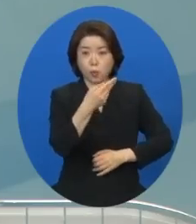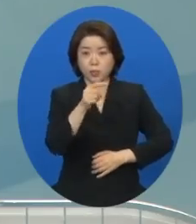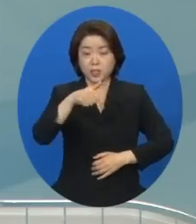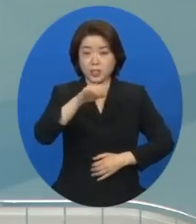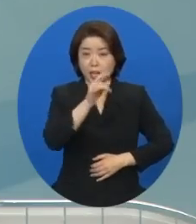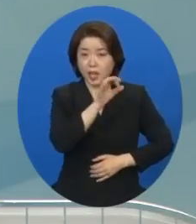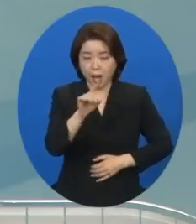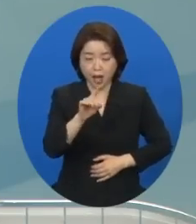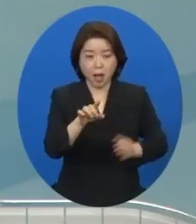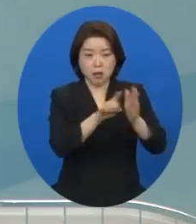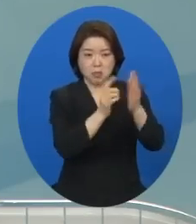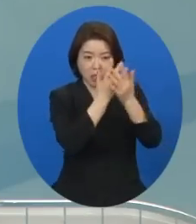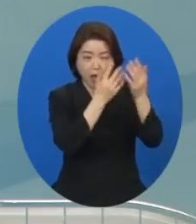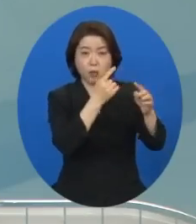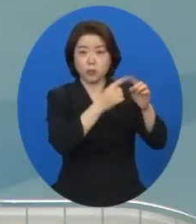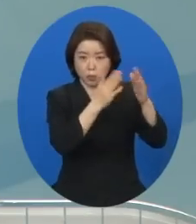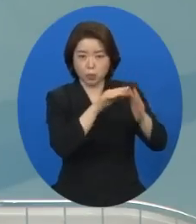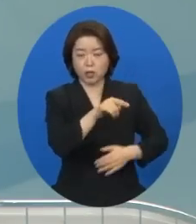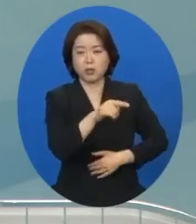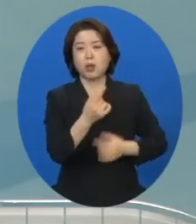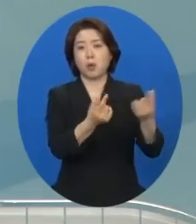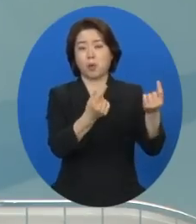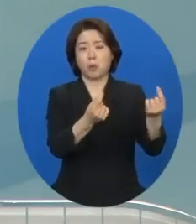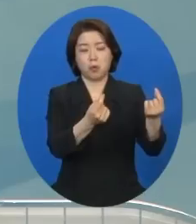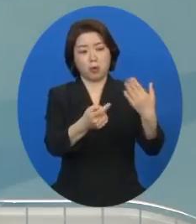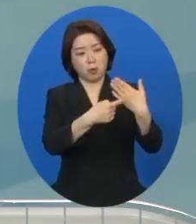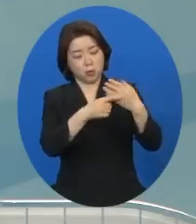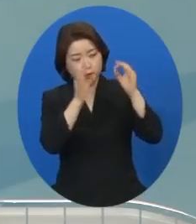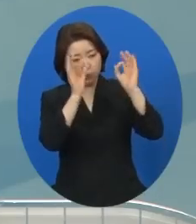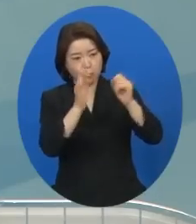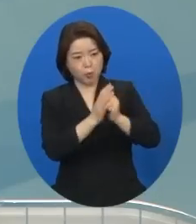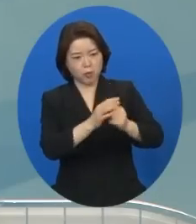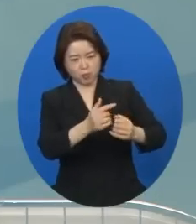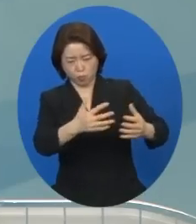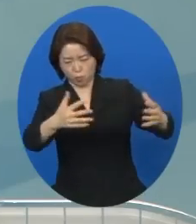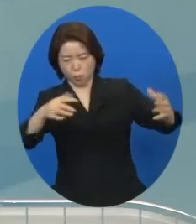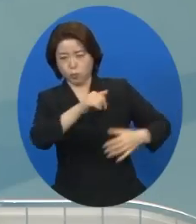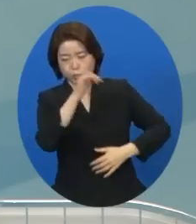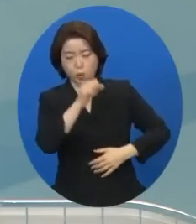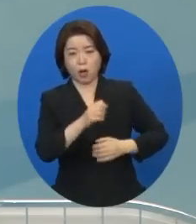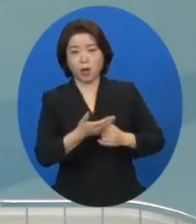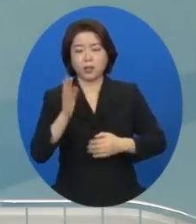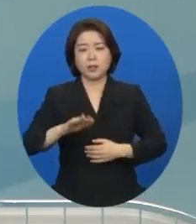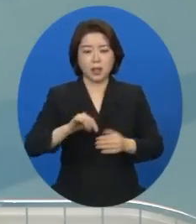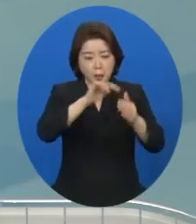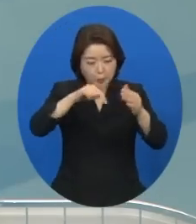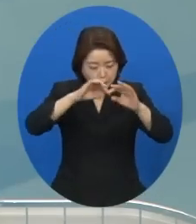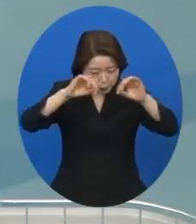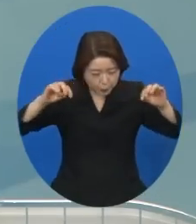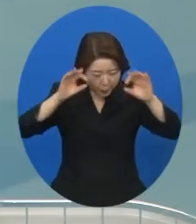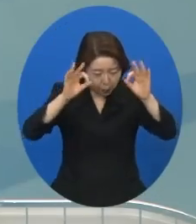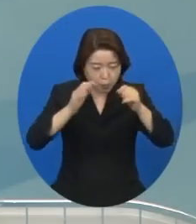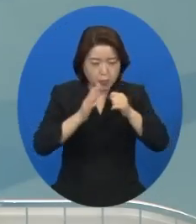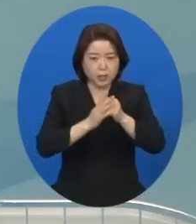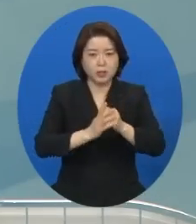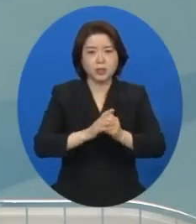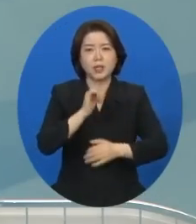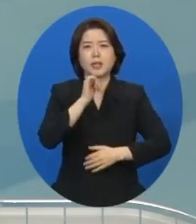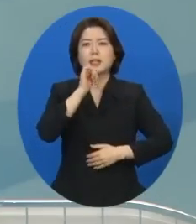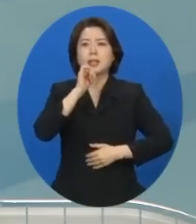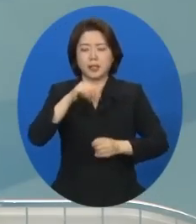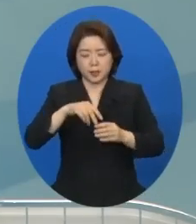그런 교회였는데 실제로는 아주 가난하고 궁핍하고 그리고 가련하고